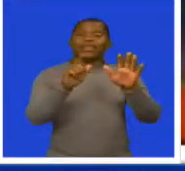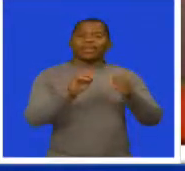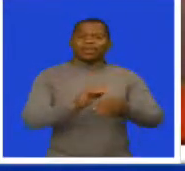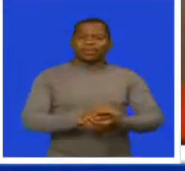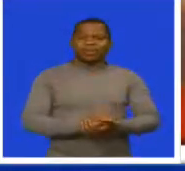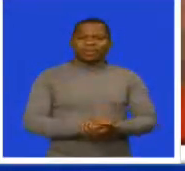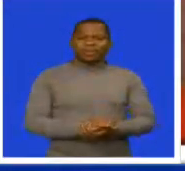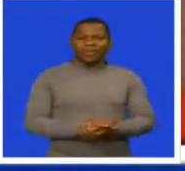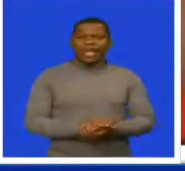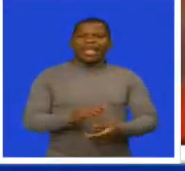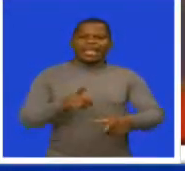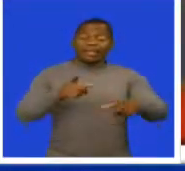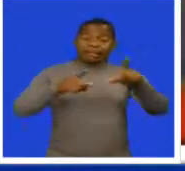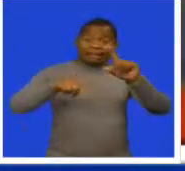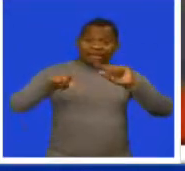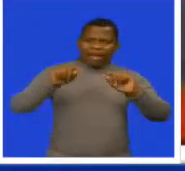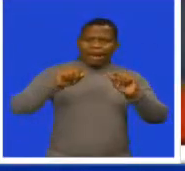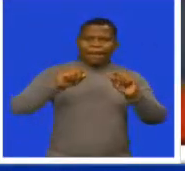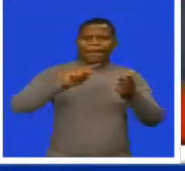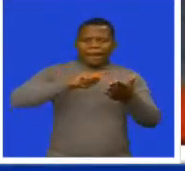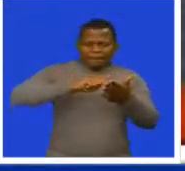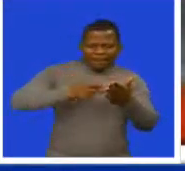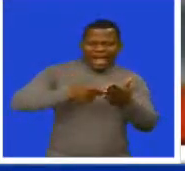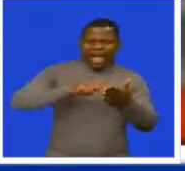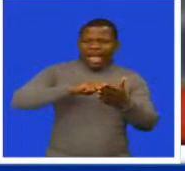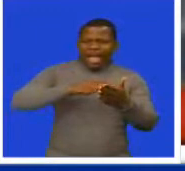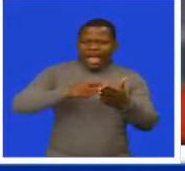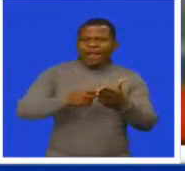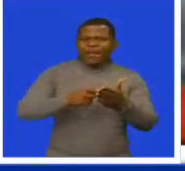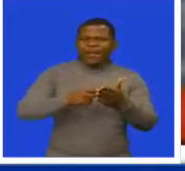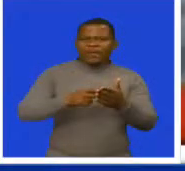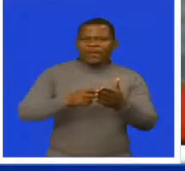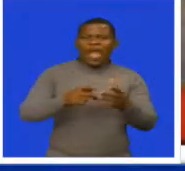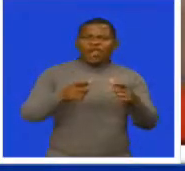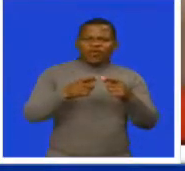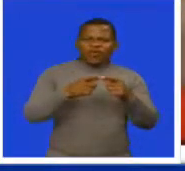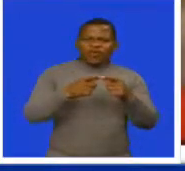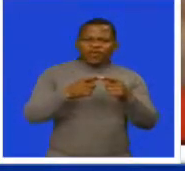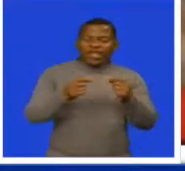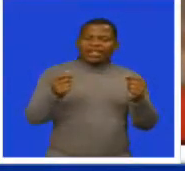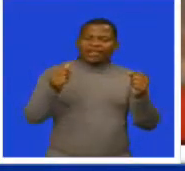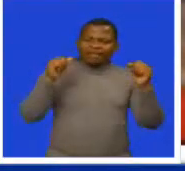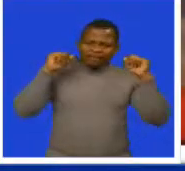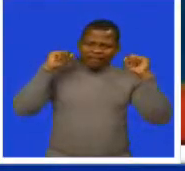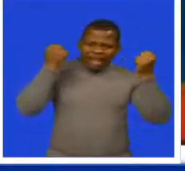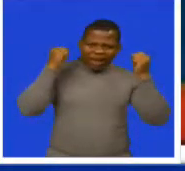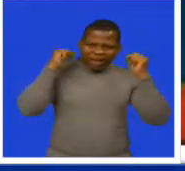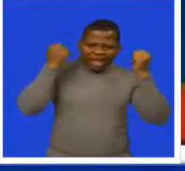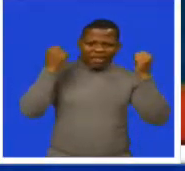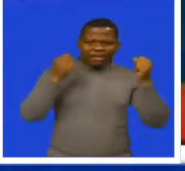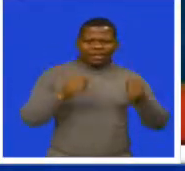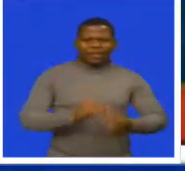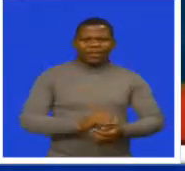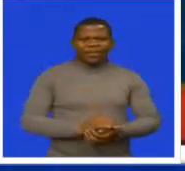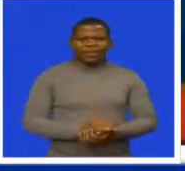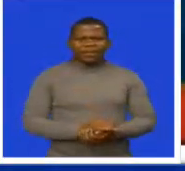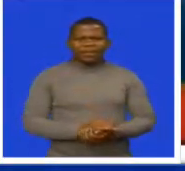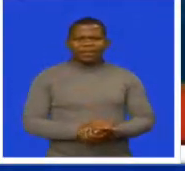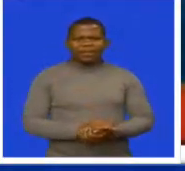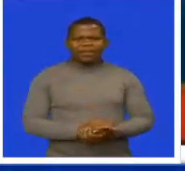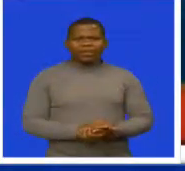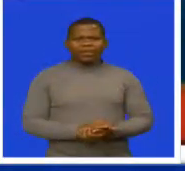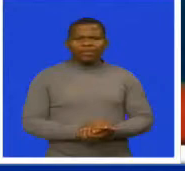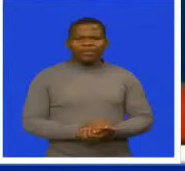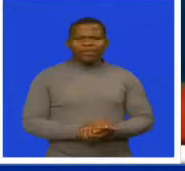sena national strategy to end violence. So ke le strategy leso sihambesa ta kanye ne action plan lokusho ukuthi